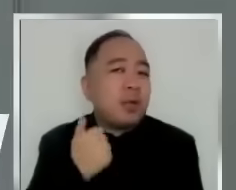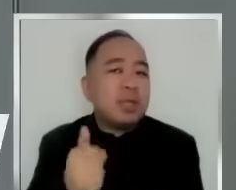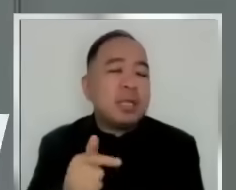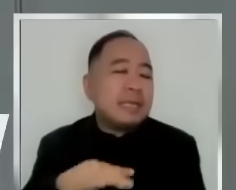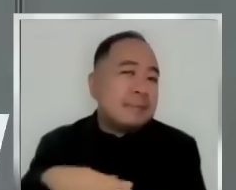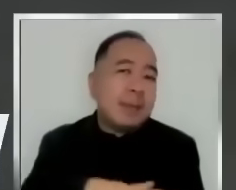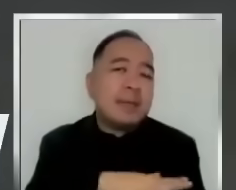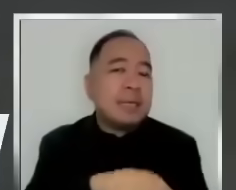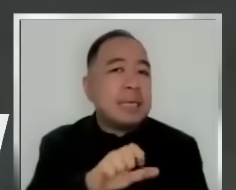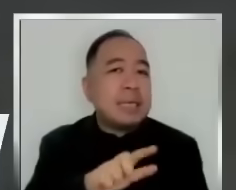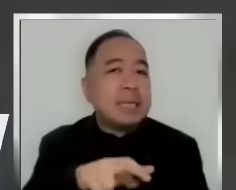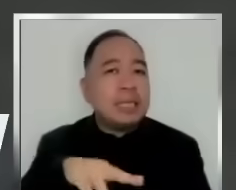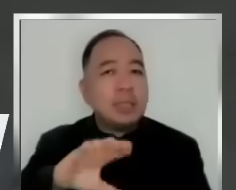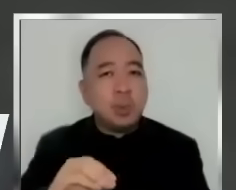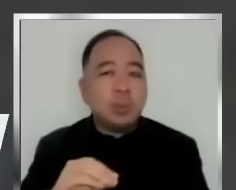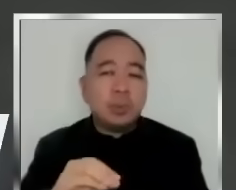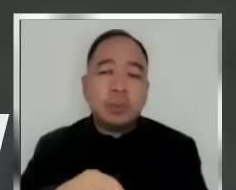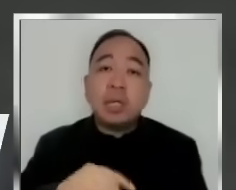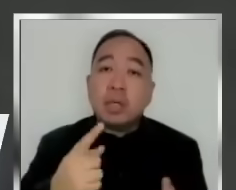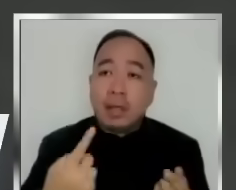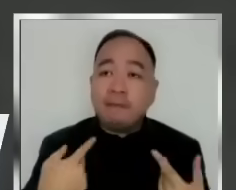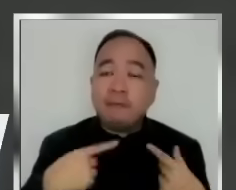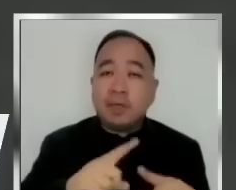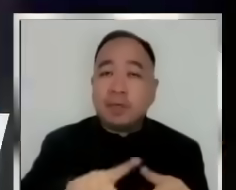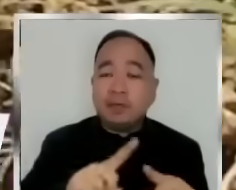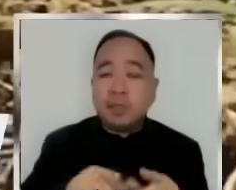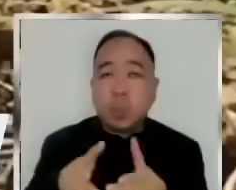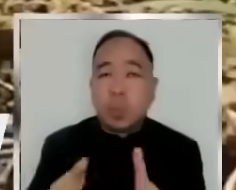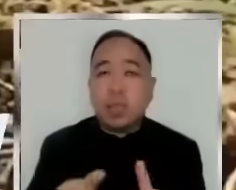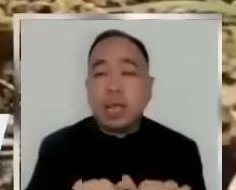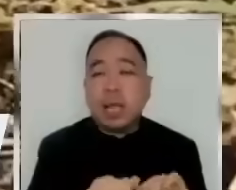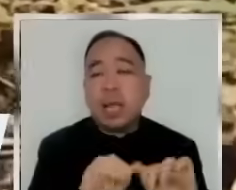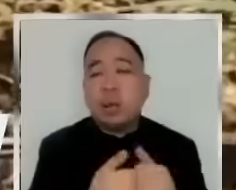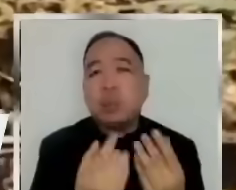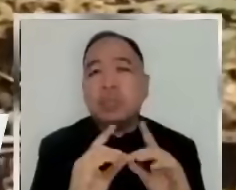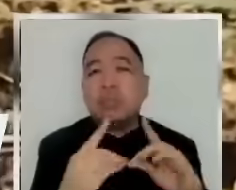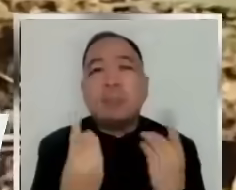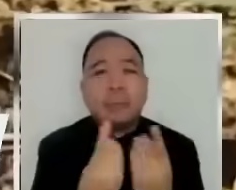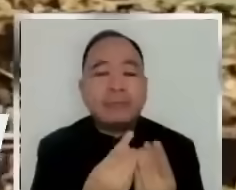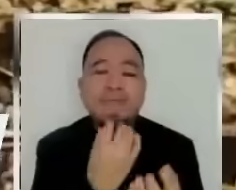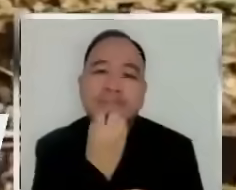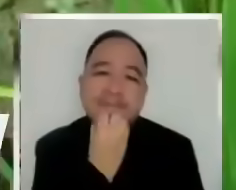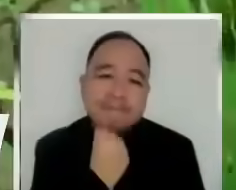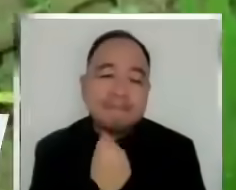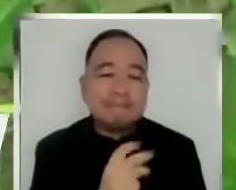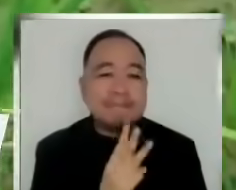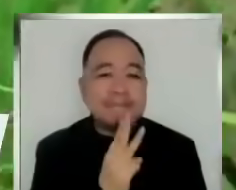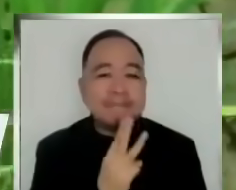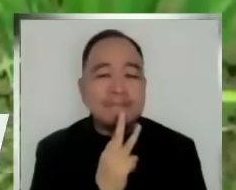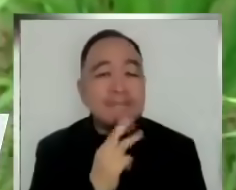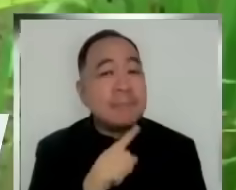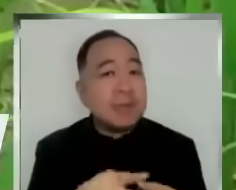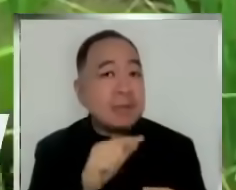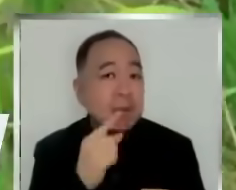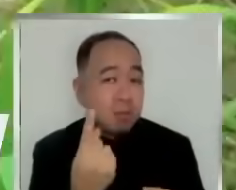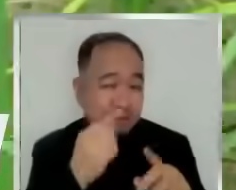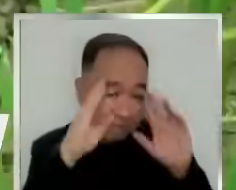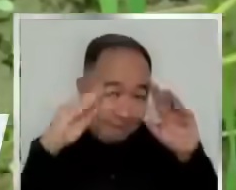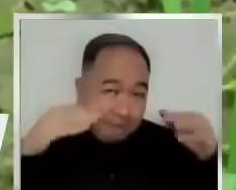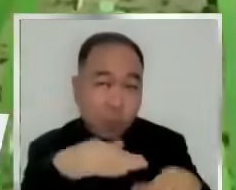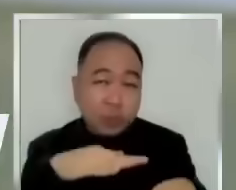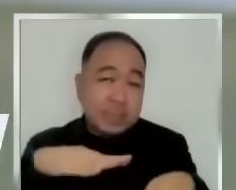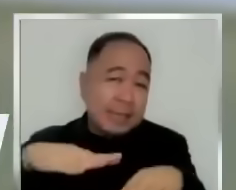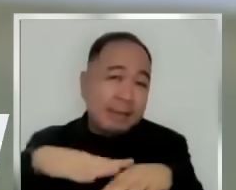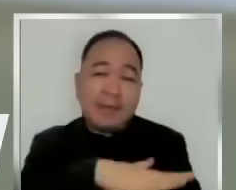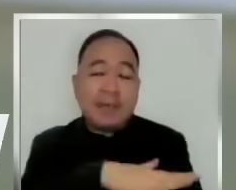mga paraan ng mga ahensya para makatipid ng tubig. Pero higit na sa epekto lang ang binabantayan ngayon ng gobyerno.